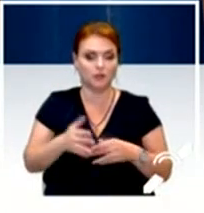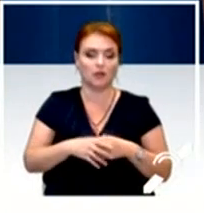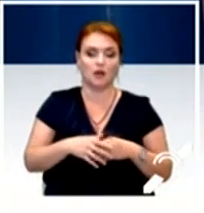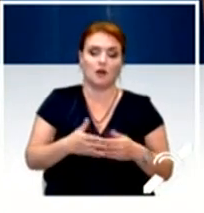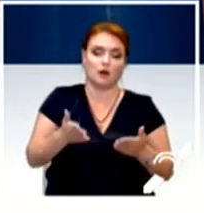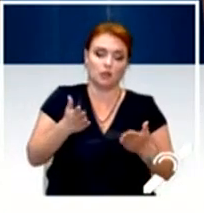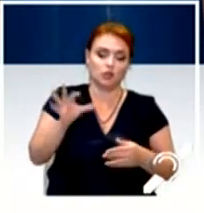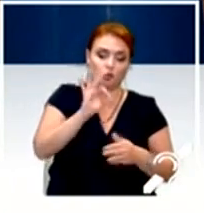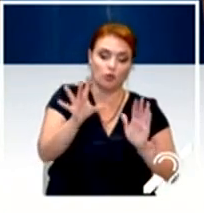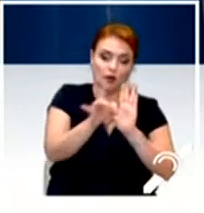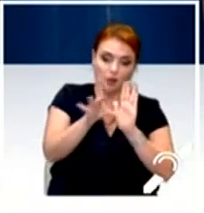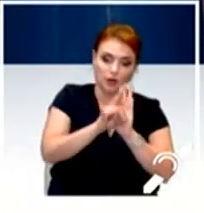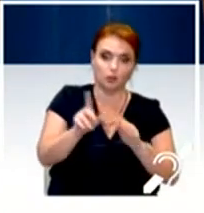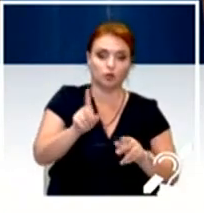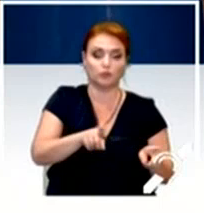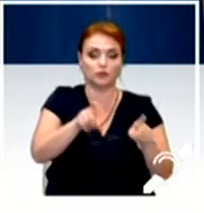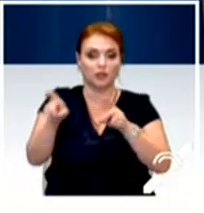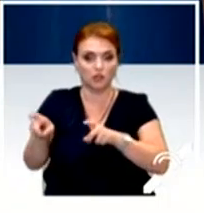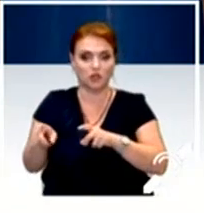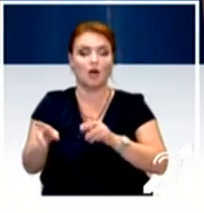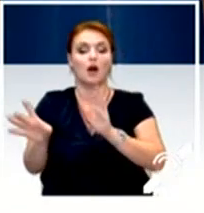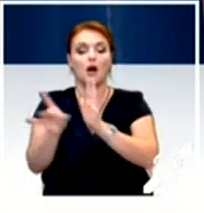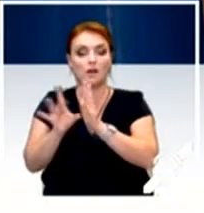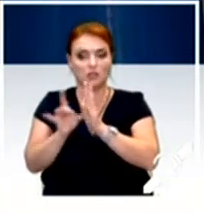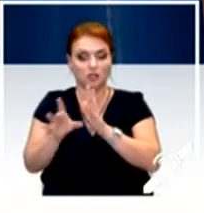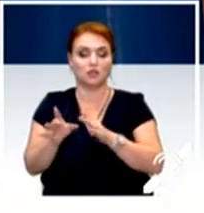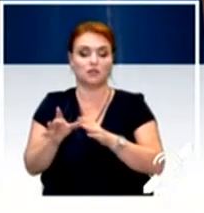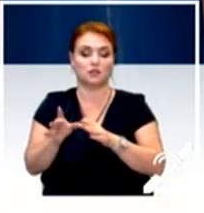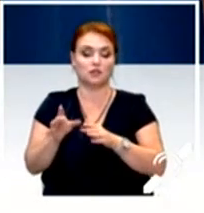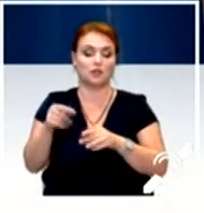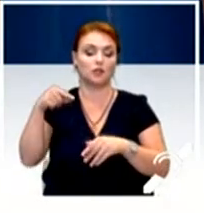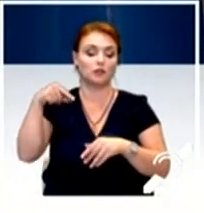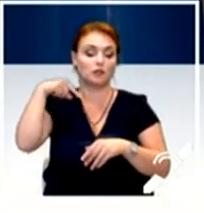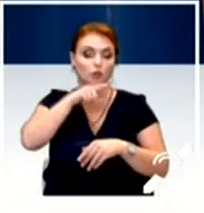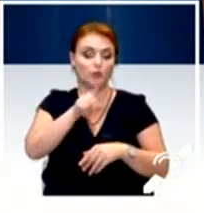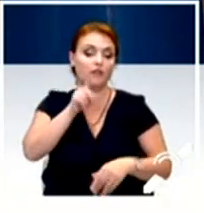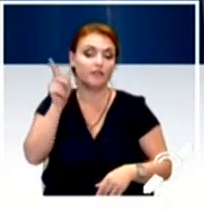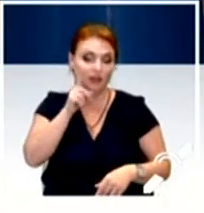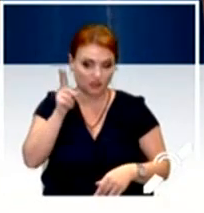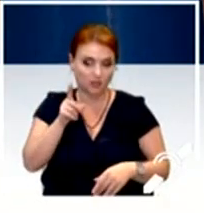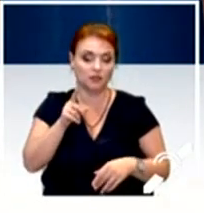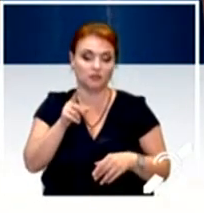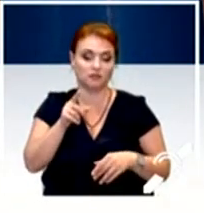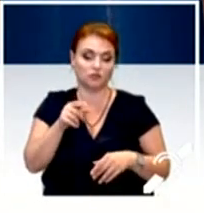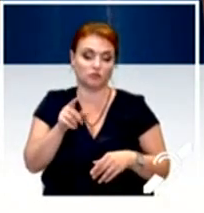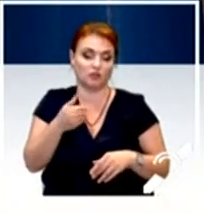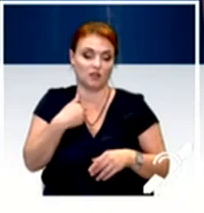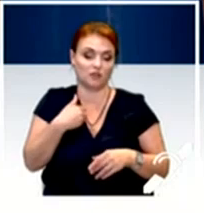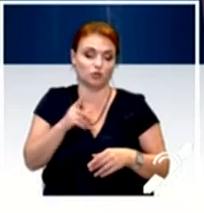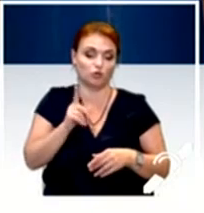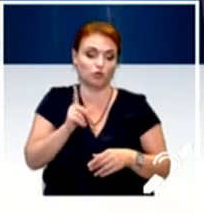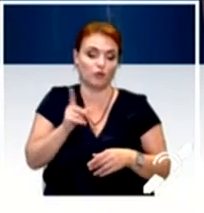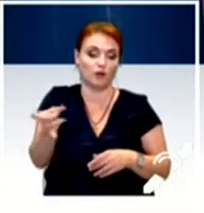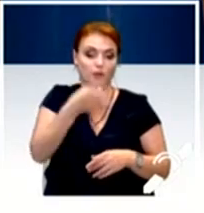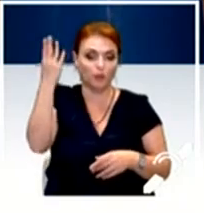energetică, trecerea la energia regenerabilă, ceea ce ne va face și mai